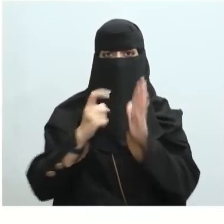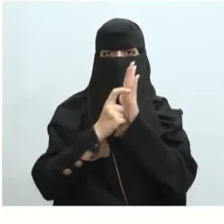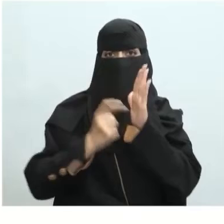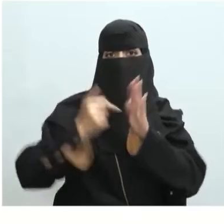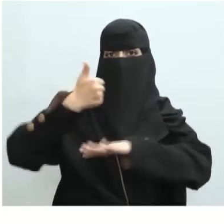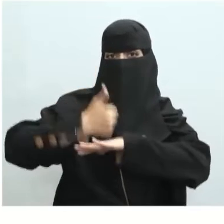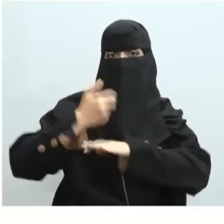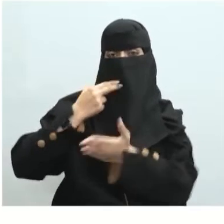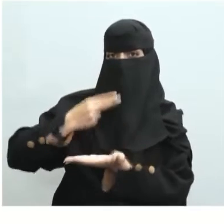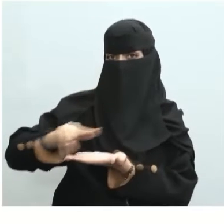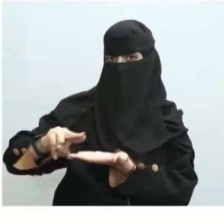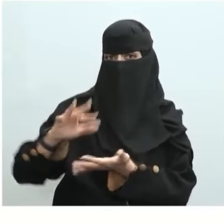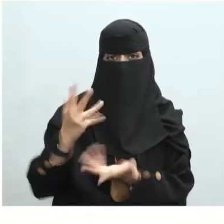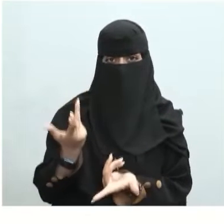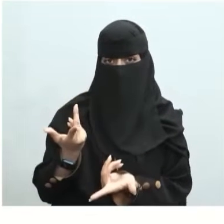للرساله